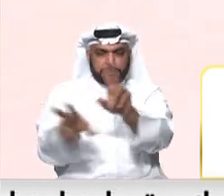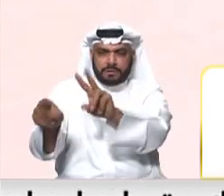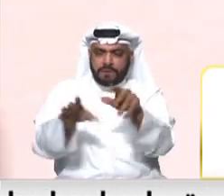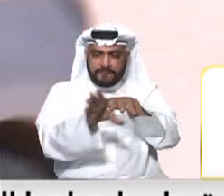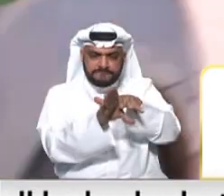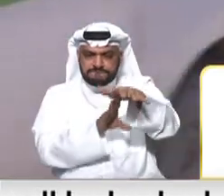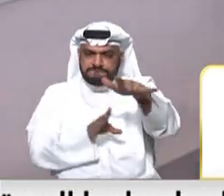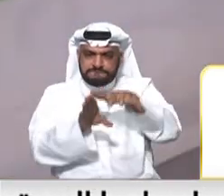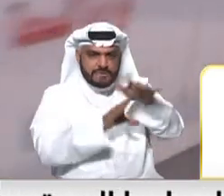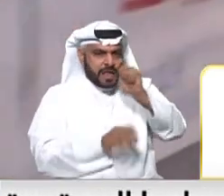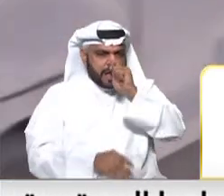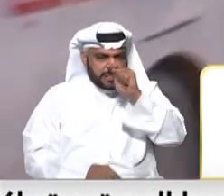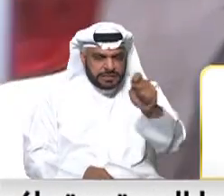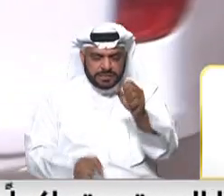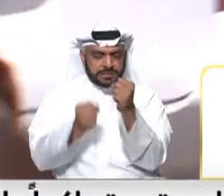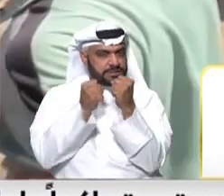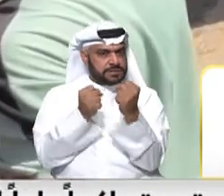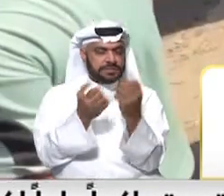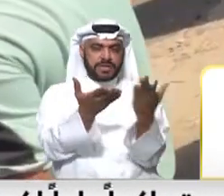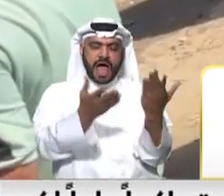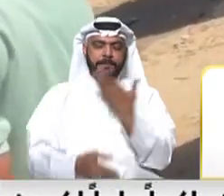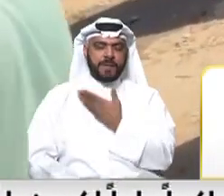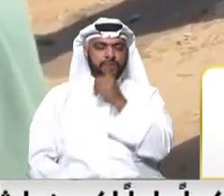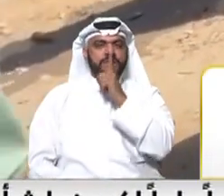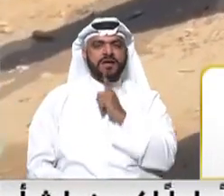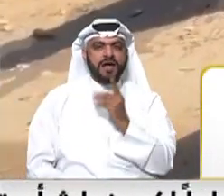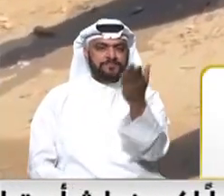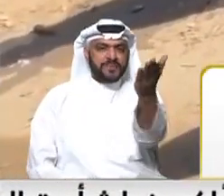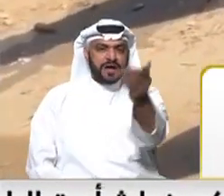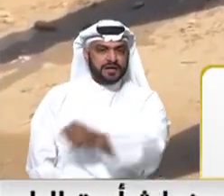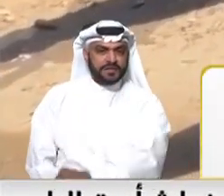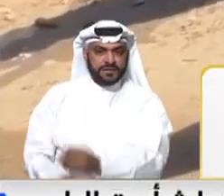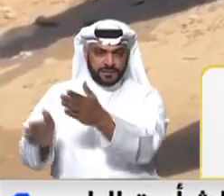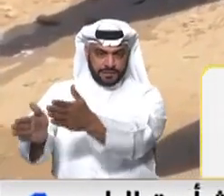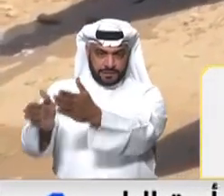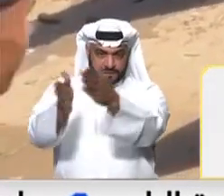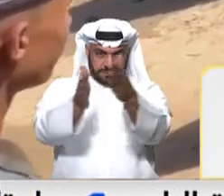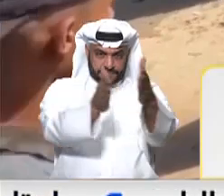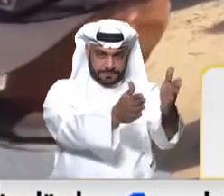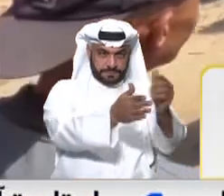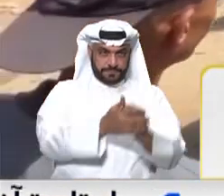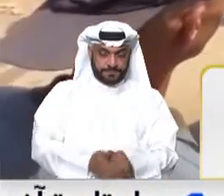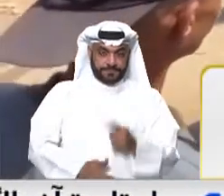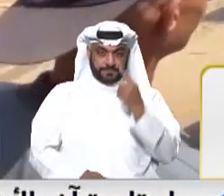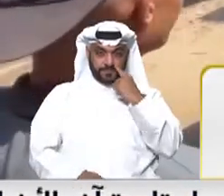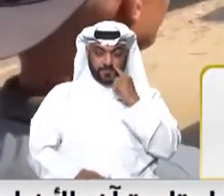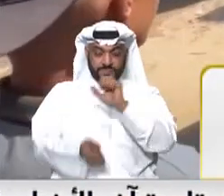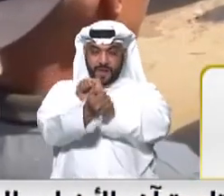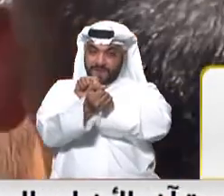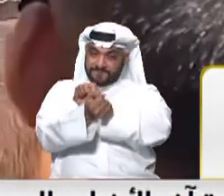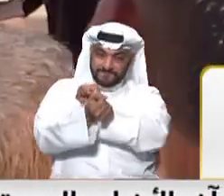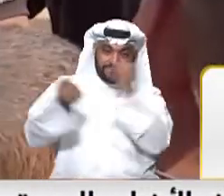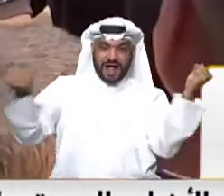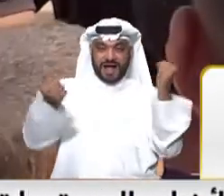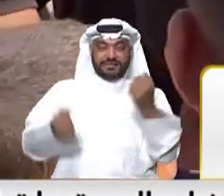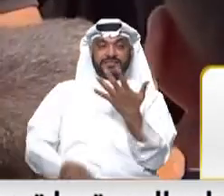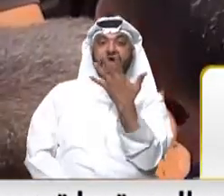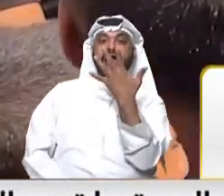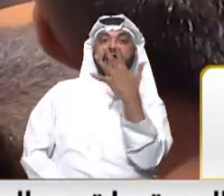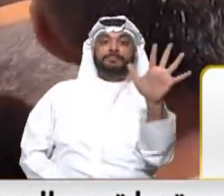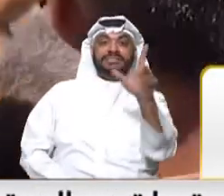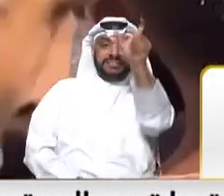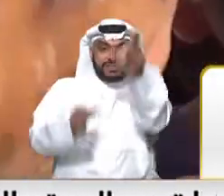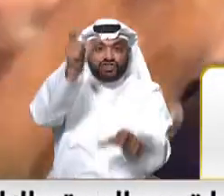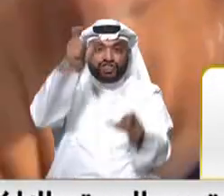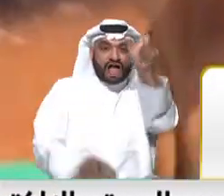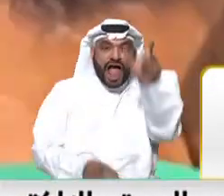في منطقة الشجاعية ومنطقة رفح. في غضون ذلك أفرج الجيش الإسرائيلي عن 50 أسيرا من